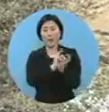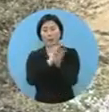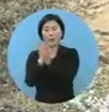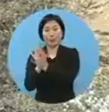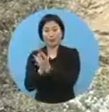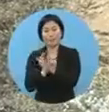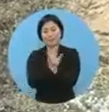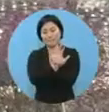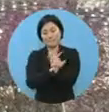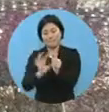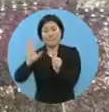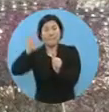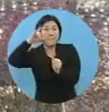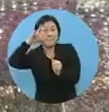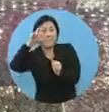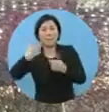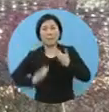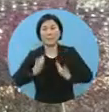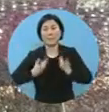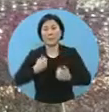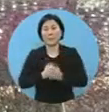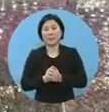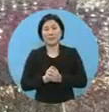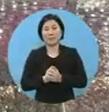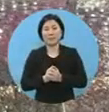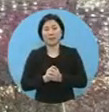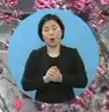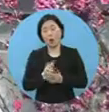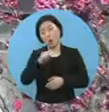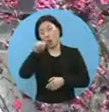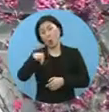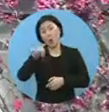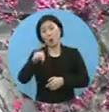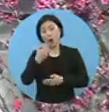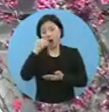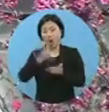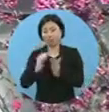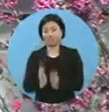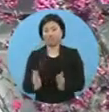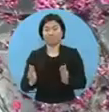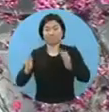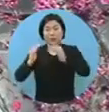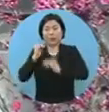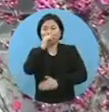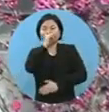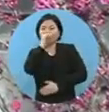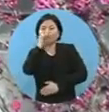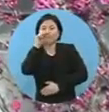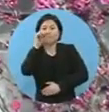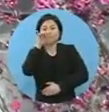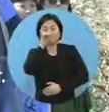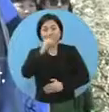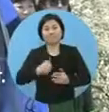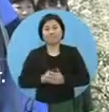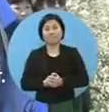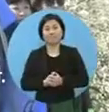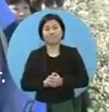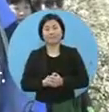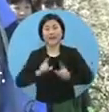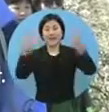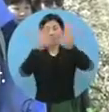카메라에 담습니다. 꽃그늘 아래 옹기 항아리에서는 달콤한 향기가 실려옵니다.